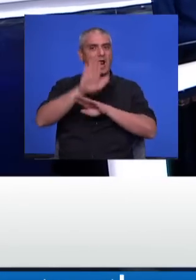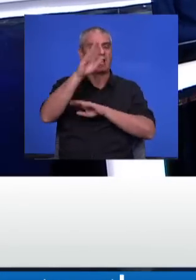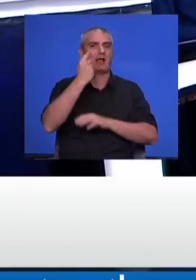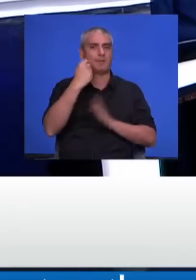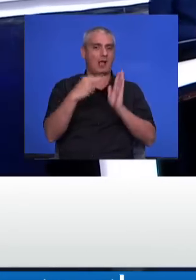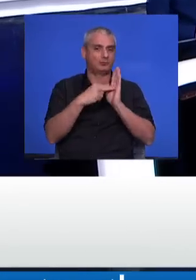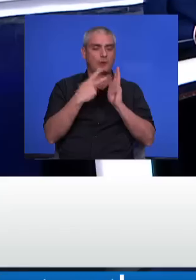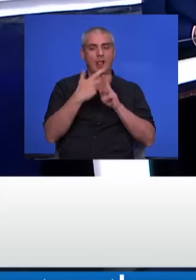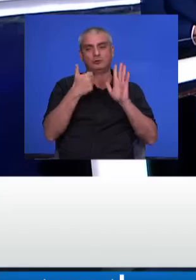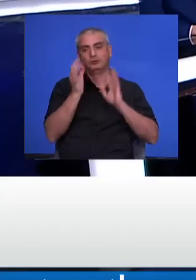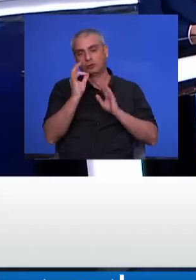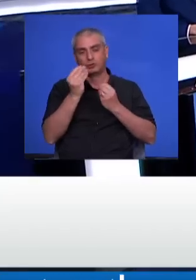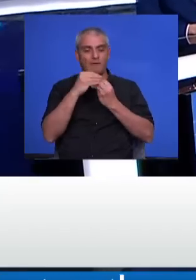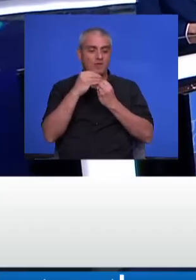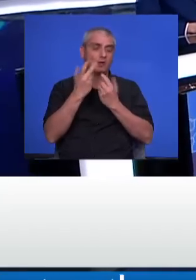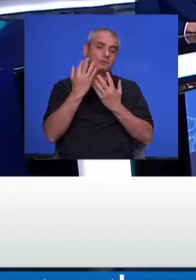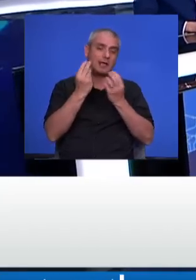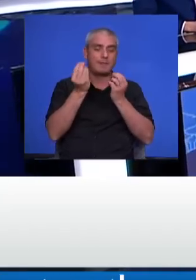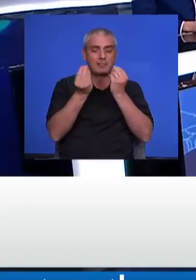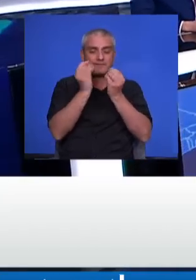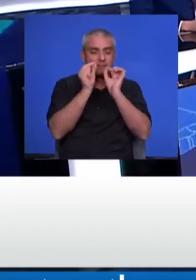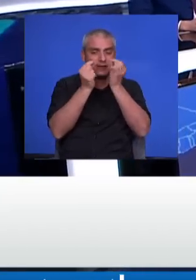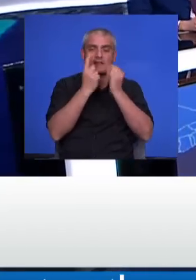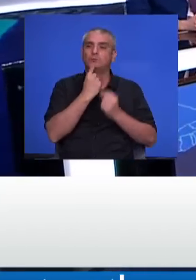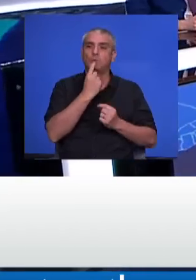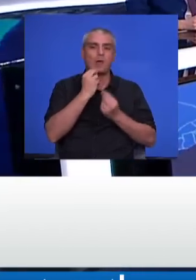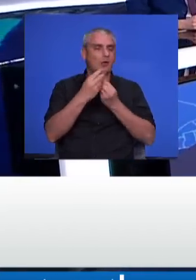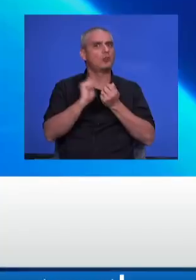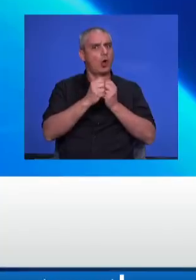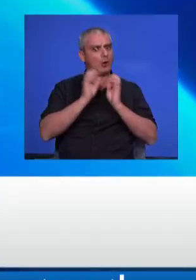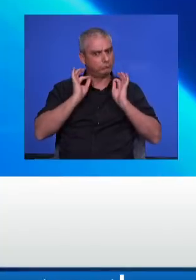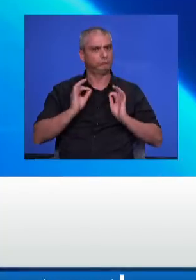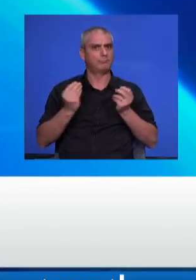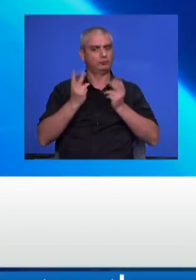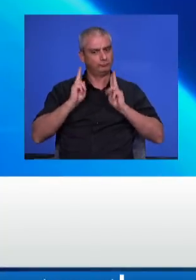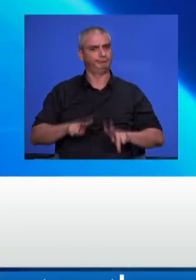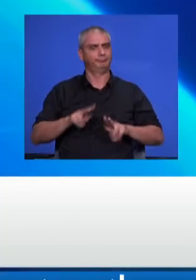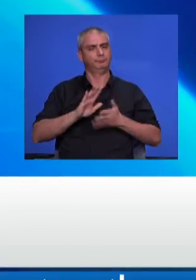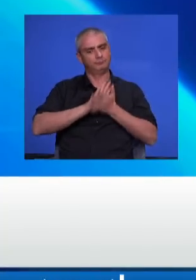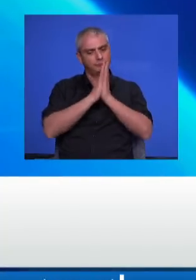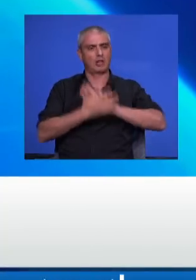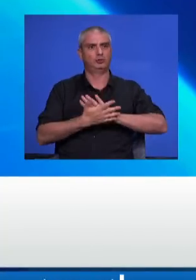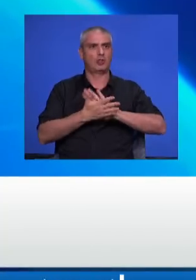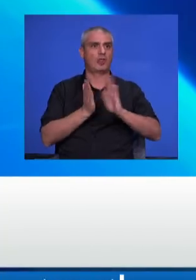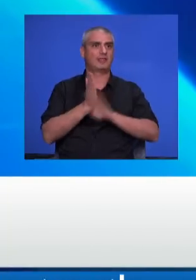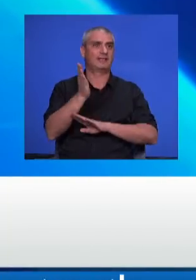רק ל6% ועוד כמה אולי סוכריות קטנות, או שיש בו כן משהו שיכול לשנות את הכיוון אליו זה הולך? תראה, מואב, קודם